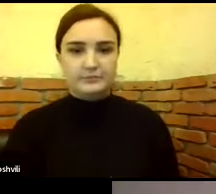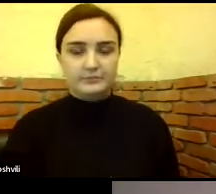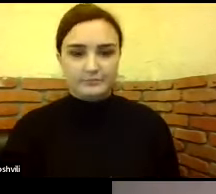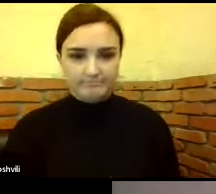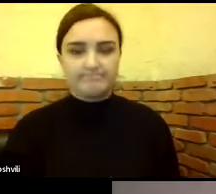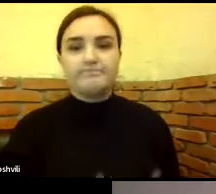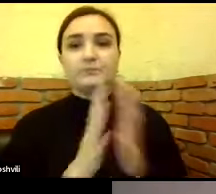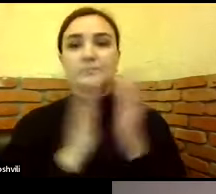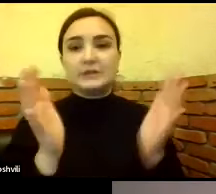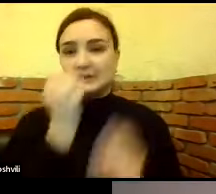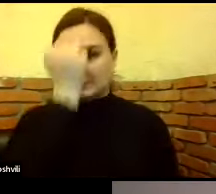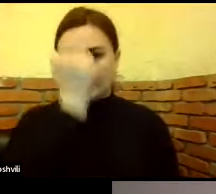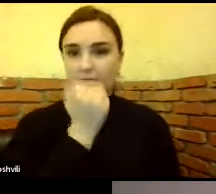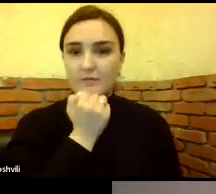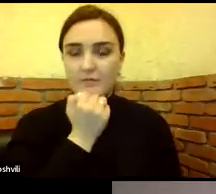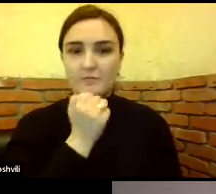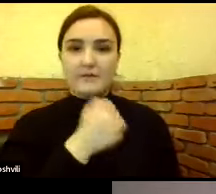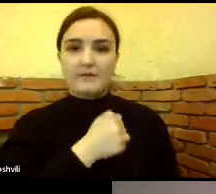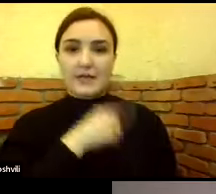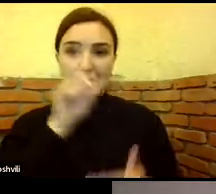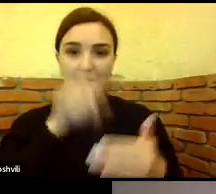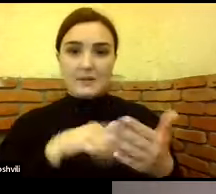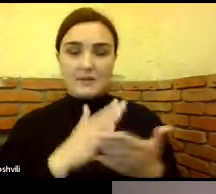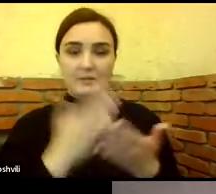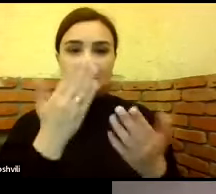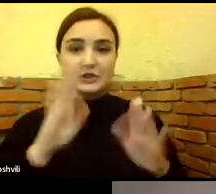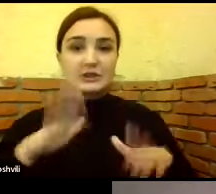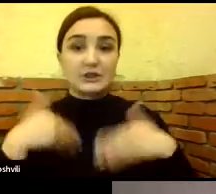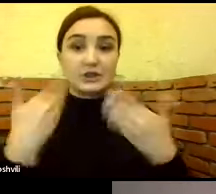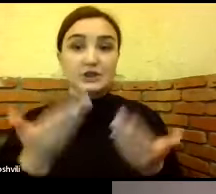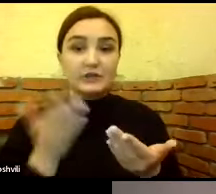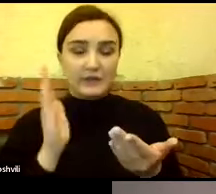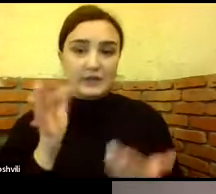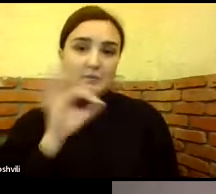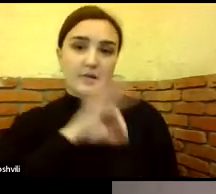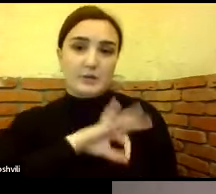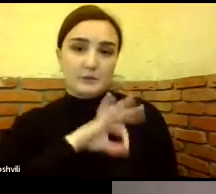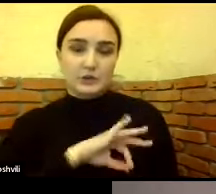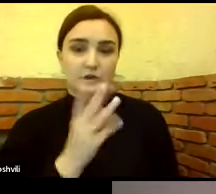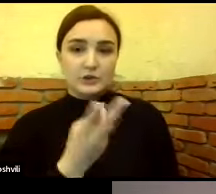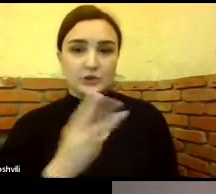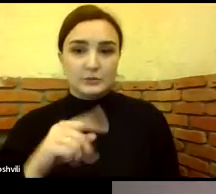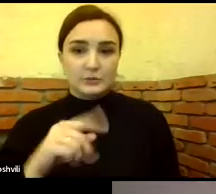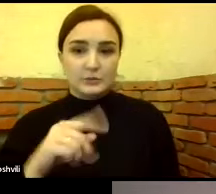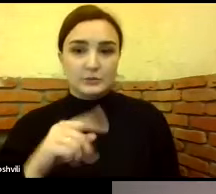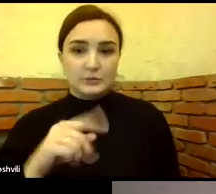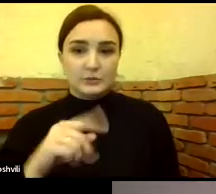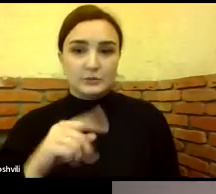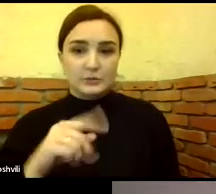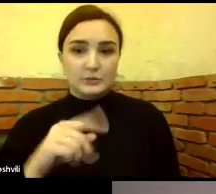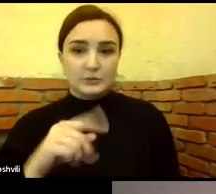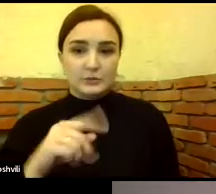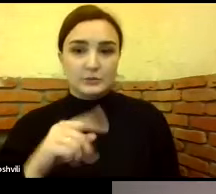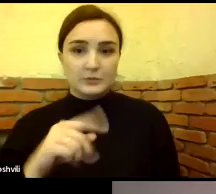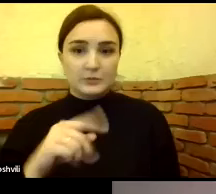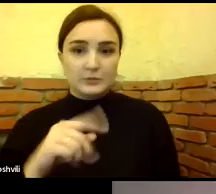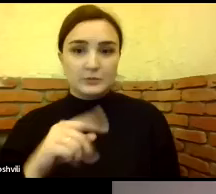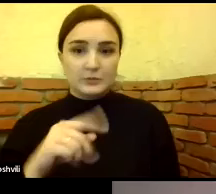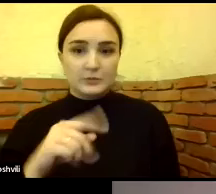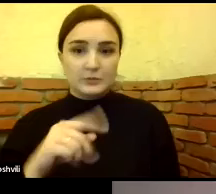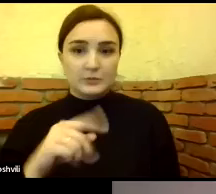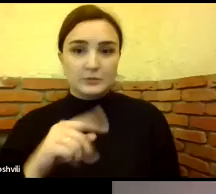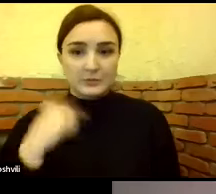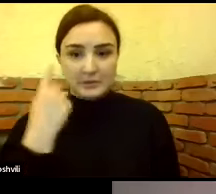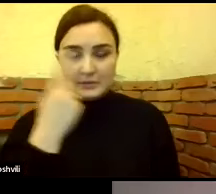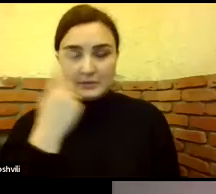ძალიან დიდი მადლობა. იმედია, რომ შენჩევი გამოსადეგი იქნება შეშმებრებს მეგობრებსთვის. მე პირადად შენ ძალიან მარტივად დაახასიათე, მაგრამ